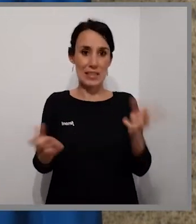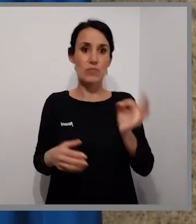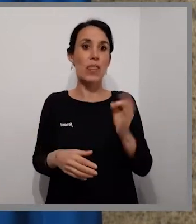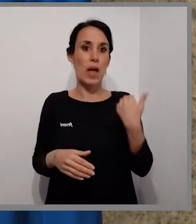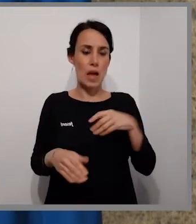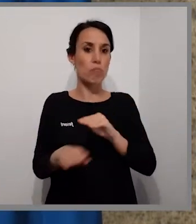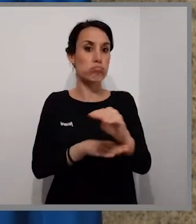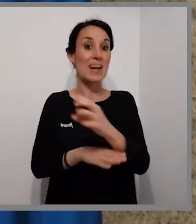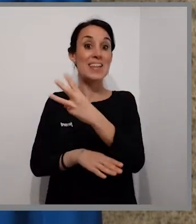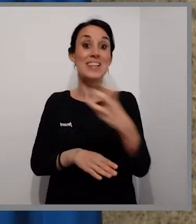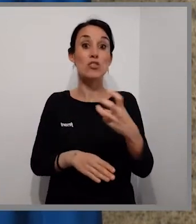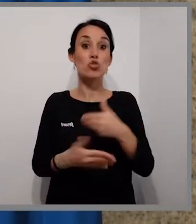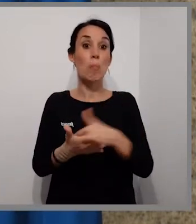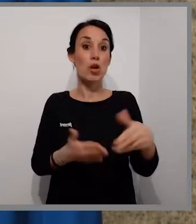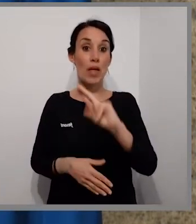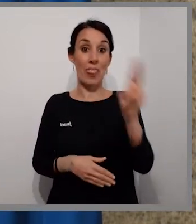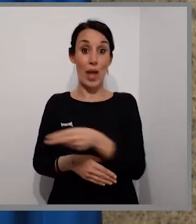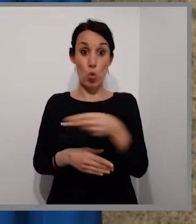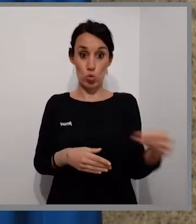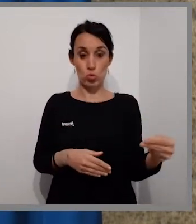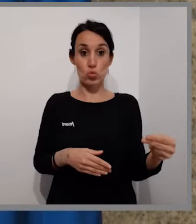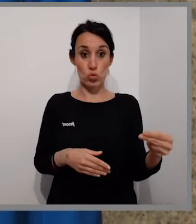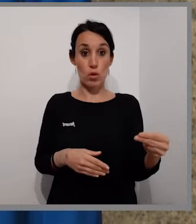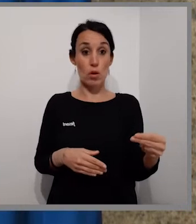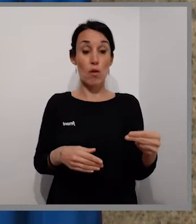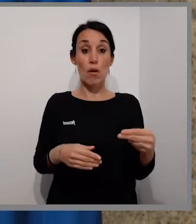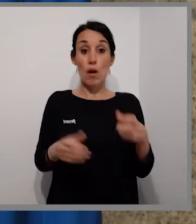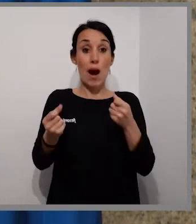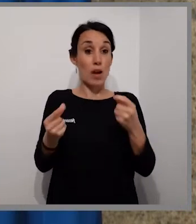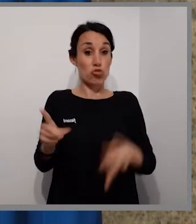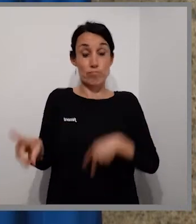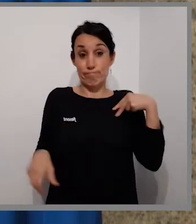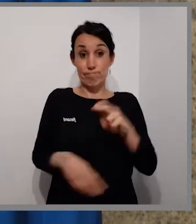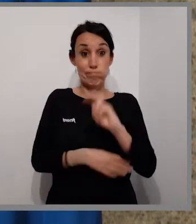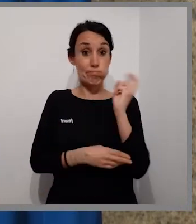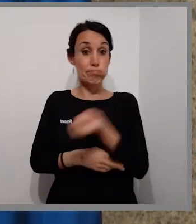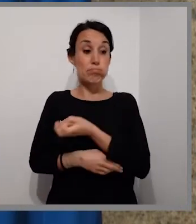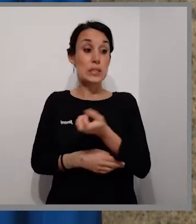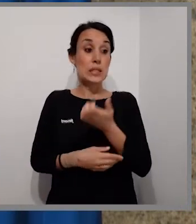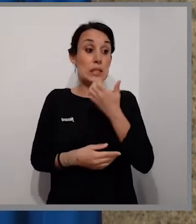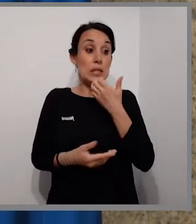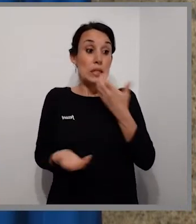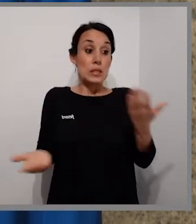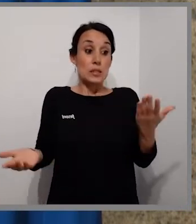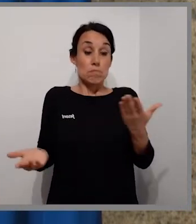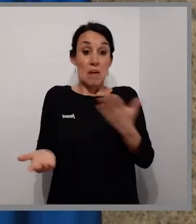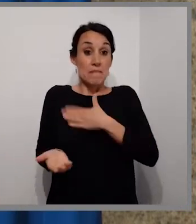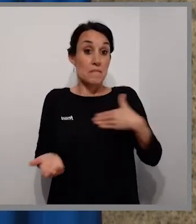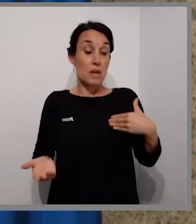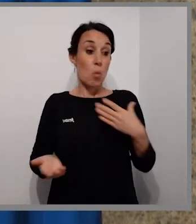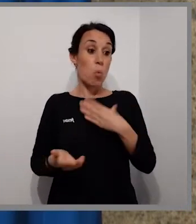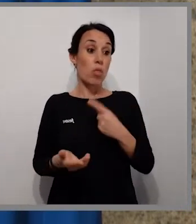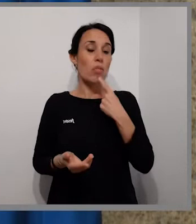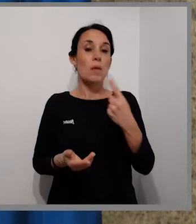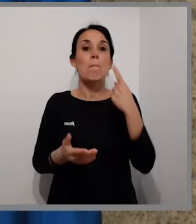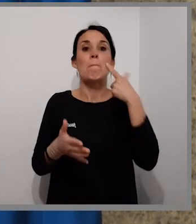portem invertits ja vora 300 milions d'euros, d'una manera o d'una altra, però si vol li